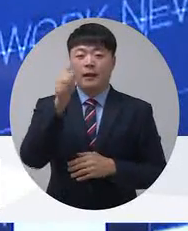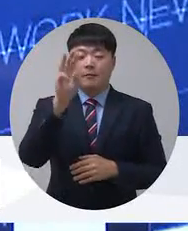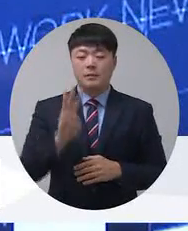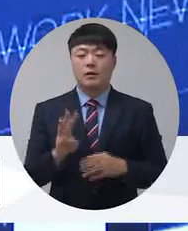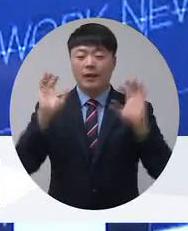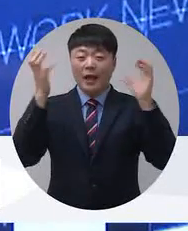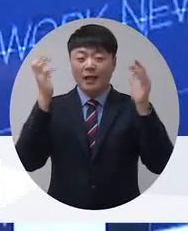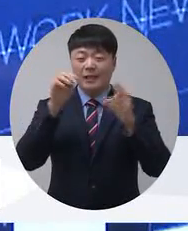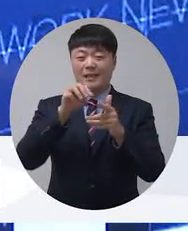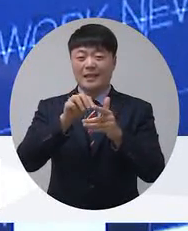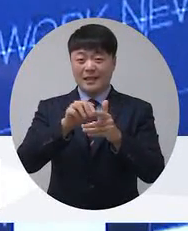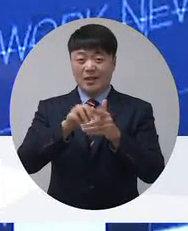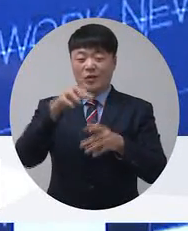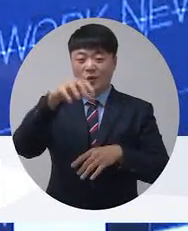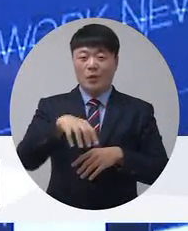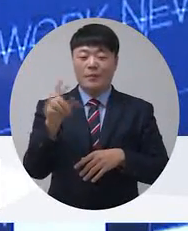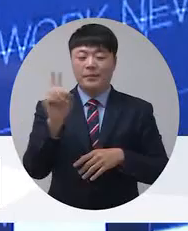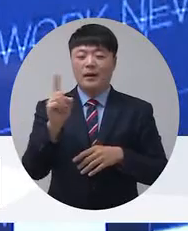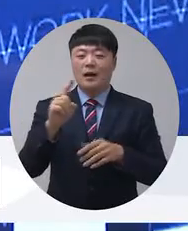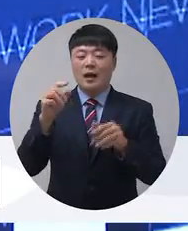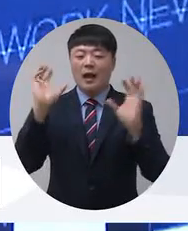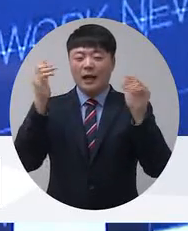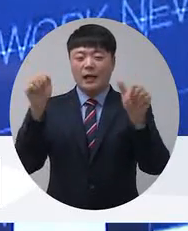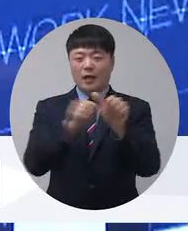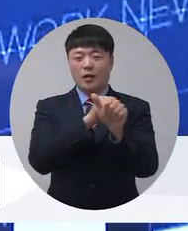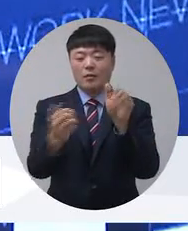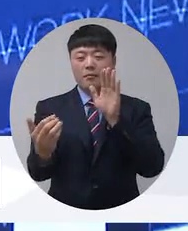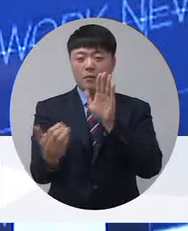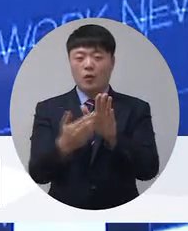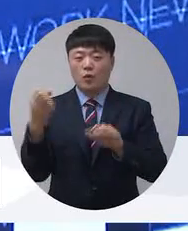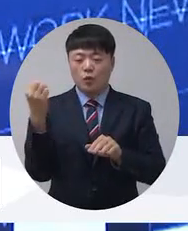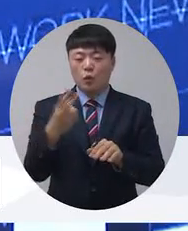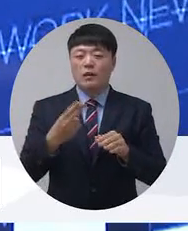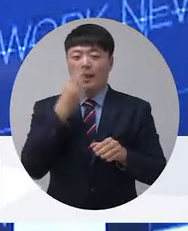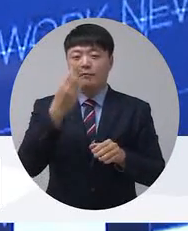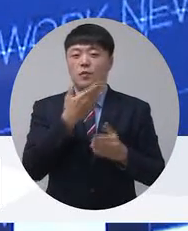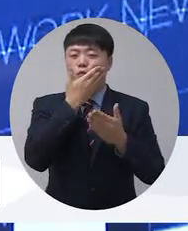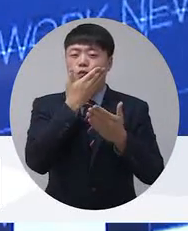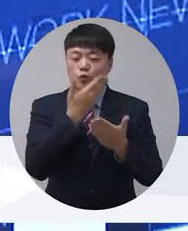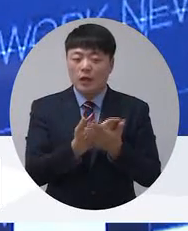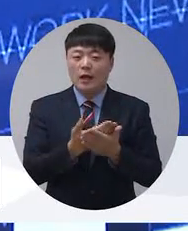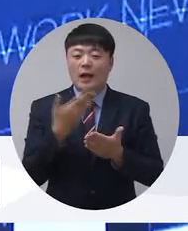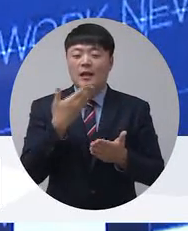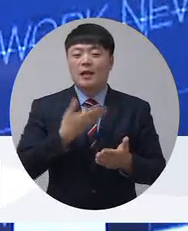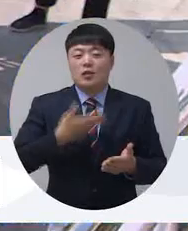합천군 아동위원협의회 주관으로 지난 23일 아동학대 예방 및 생명 존중 캠페인이